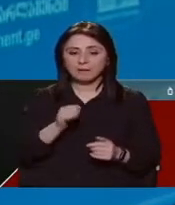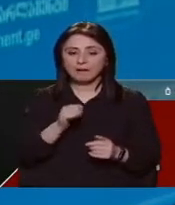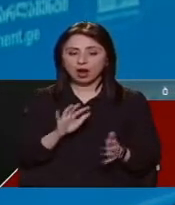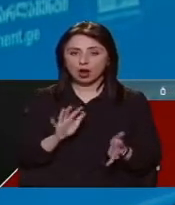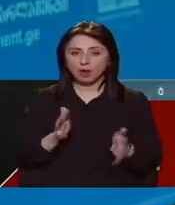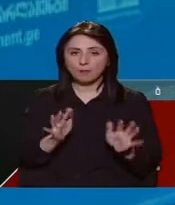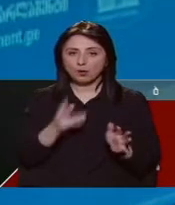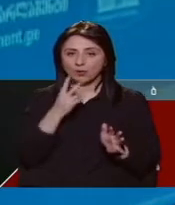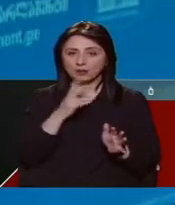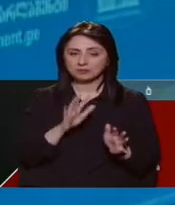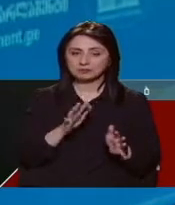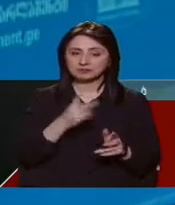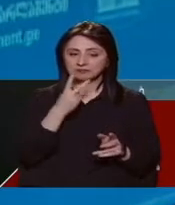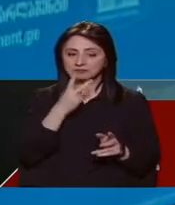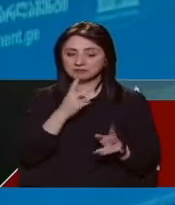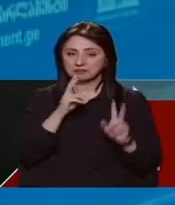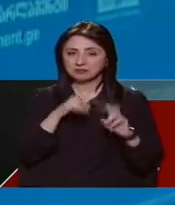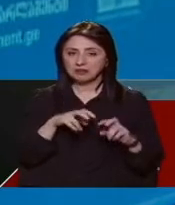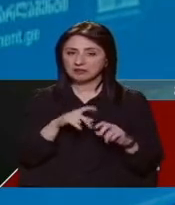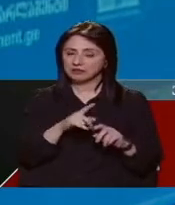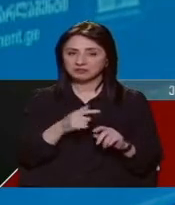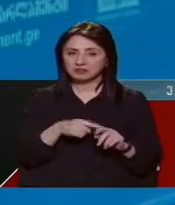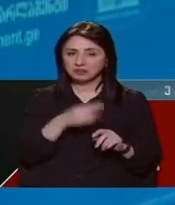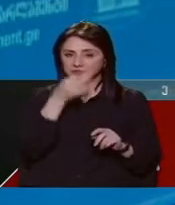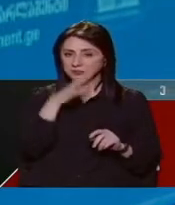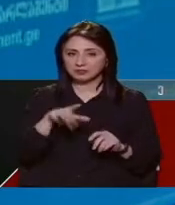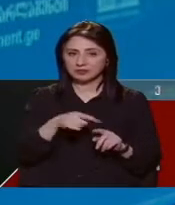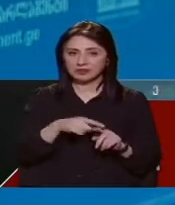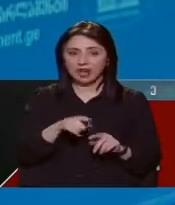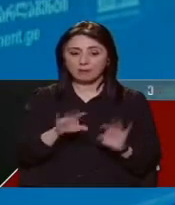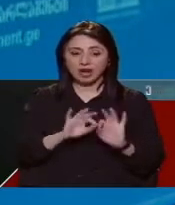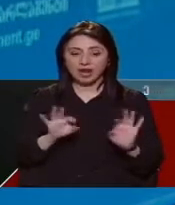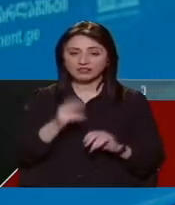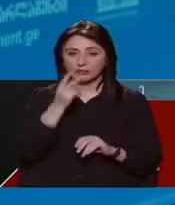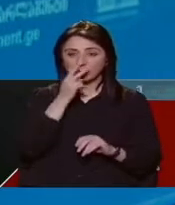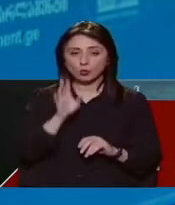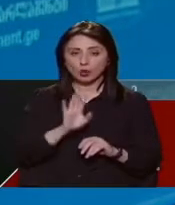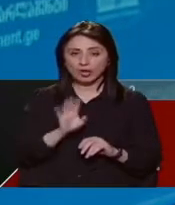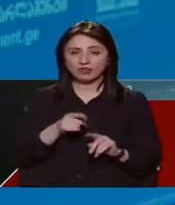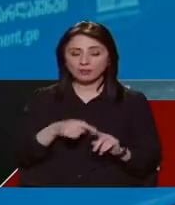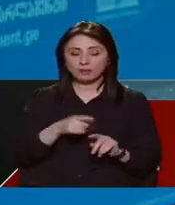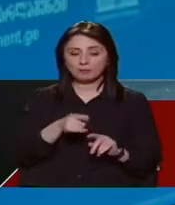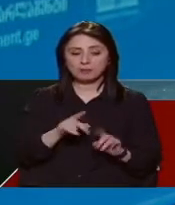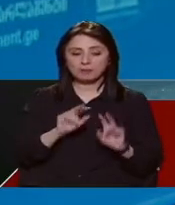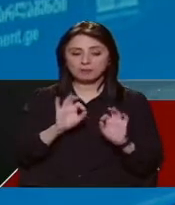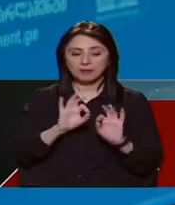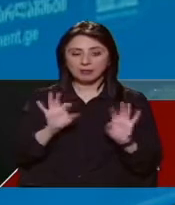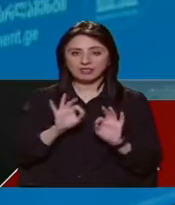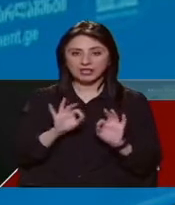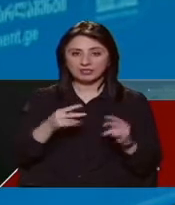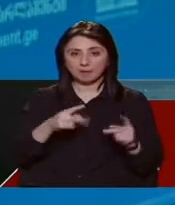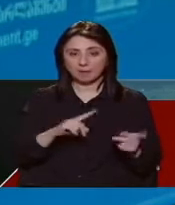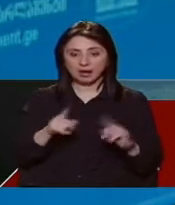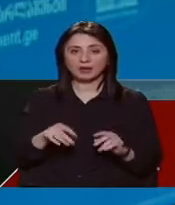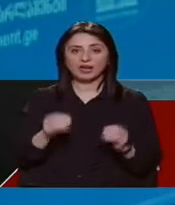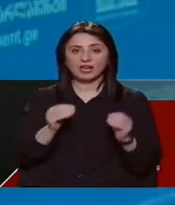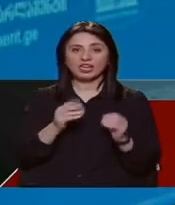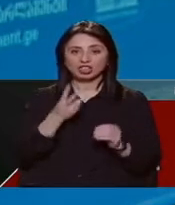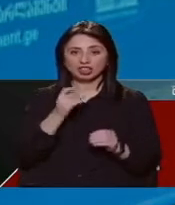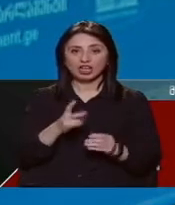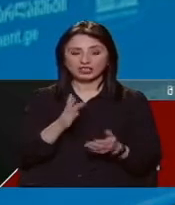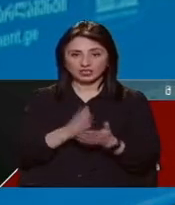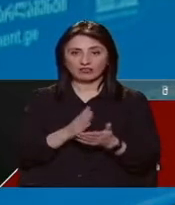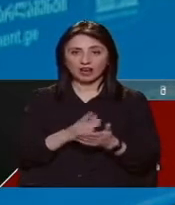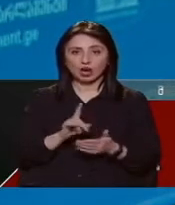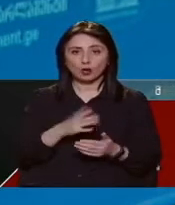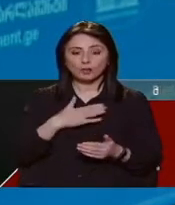megobrovas răzneirat anelips. Anu am gând să dăbe bis miuhedavatu. Am gând să dăbe bis paralelurat. Cei își urgau șansiri, cei